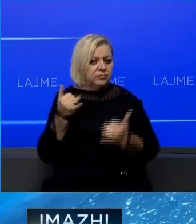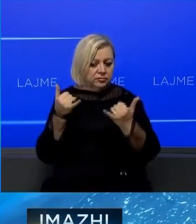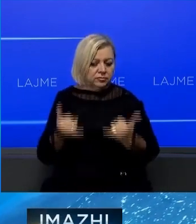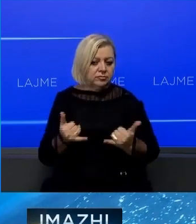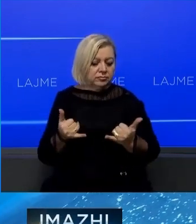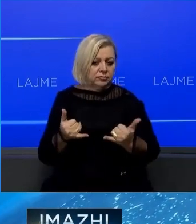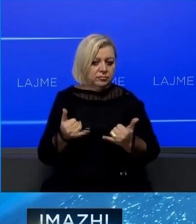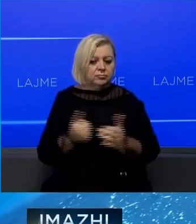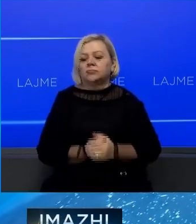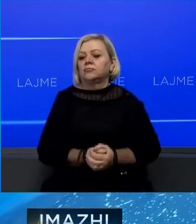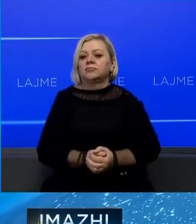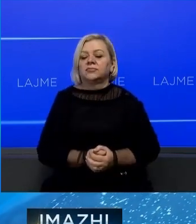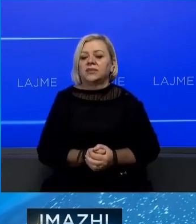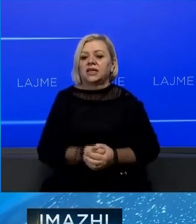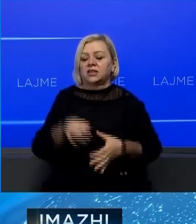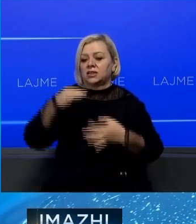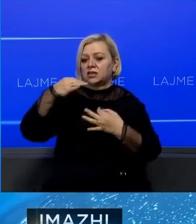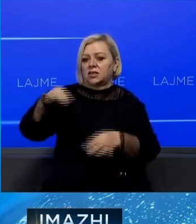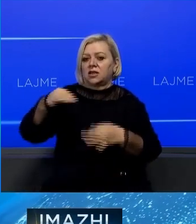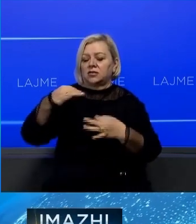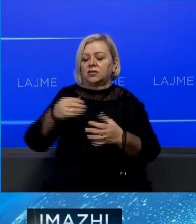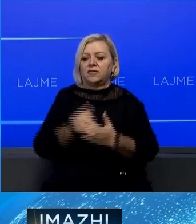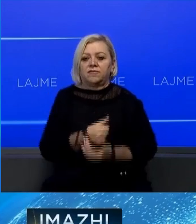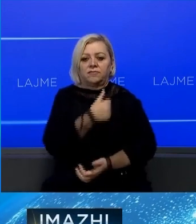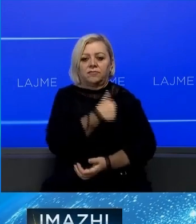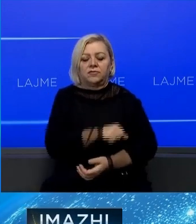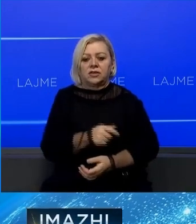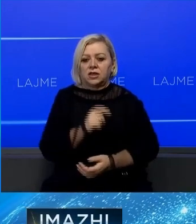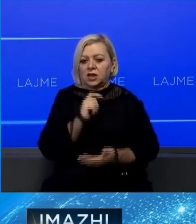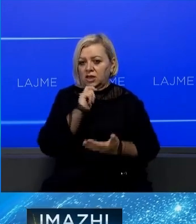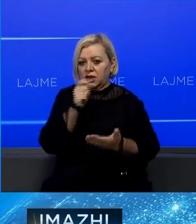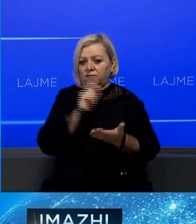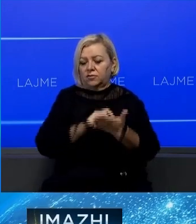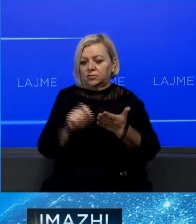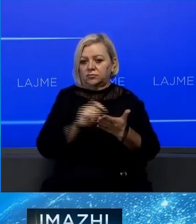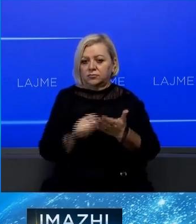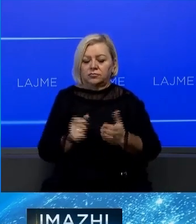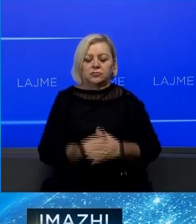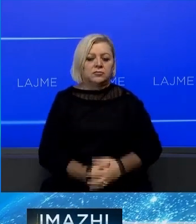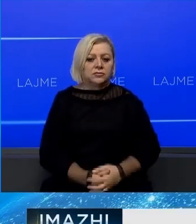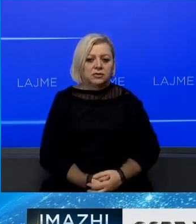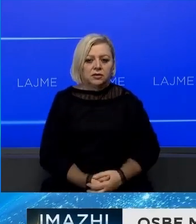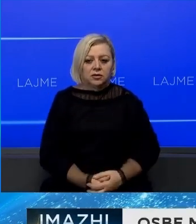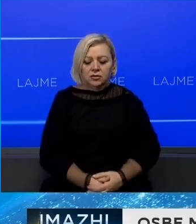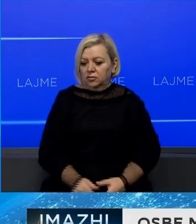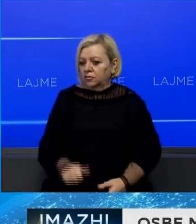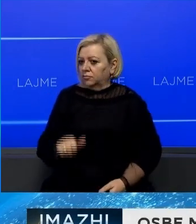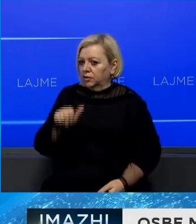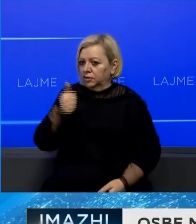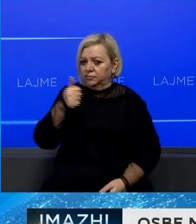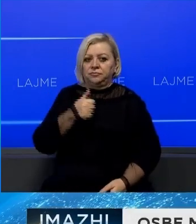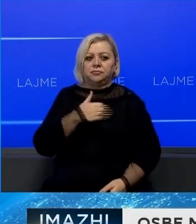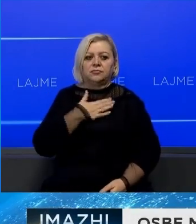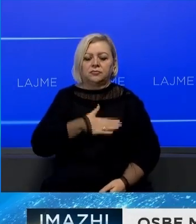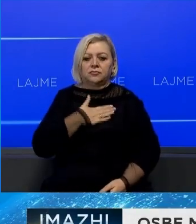gjatë adresimit të ndarjes së çmimeve vjetore në gazetari. Më së pari do